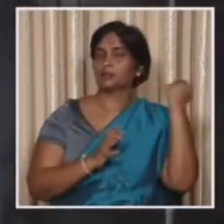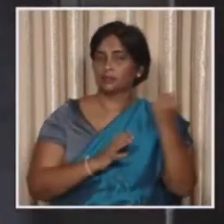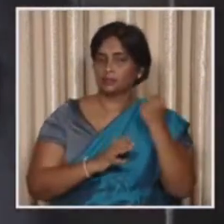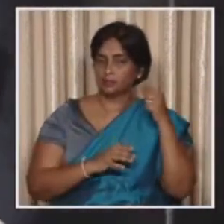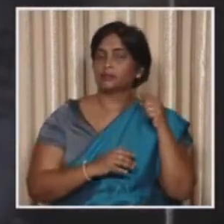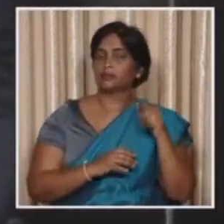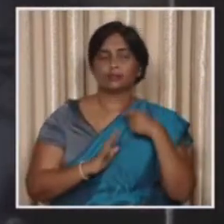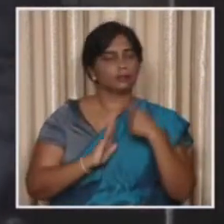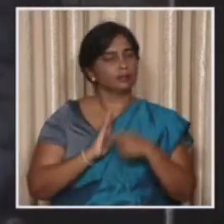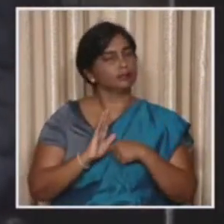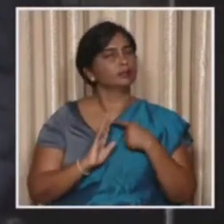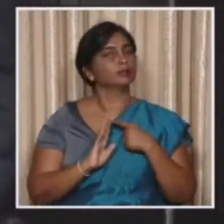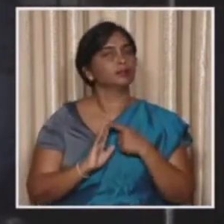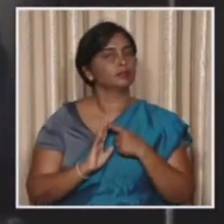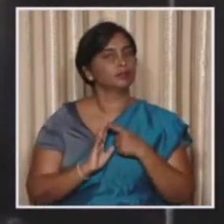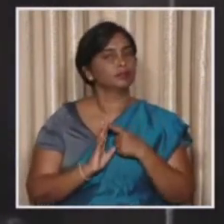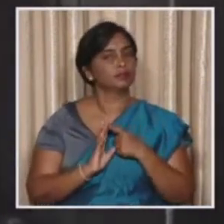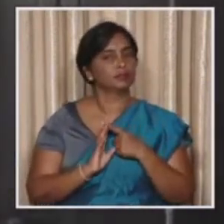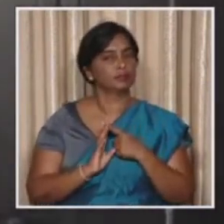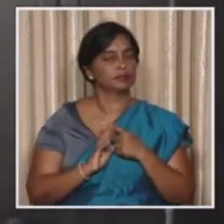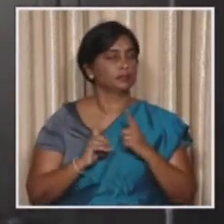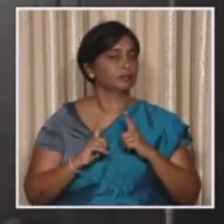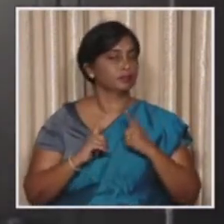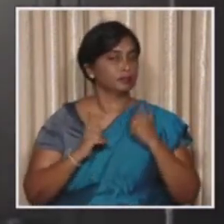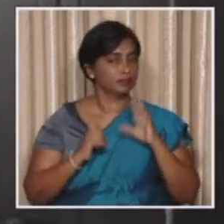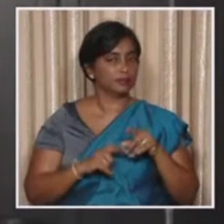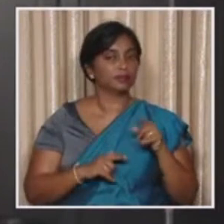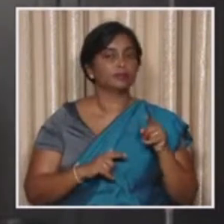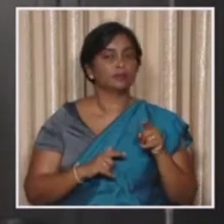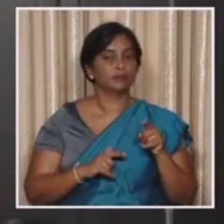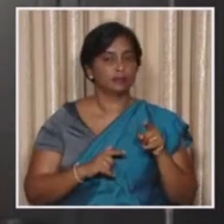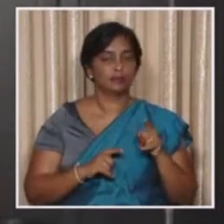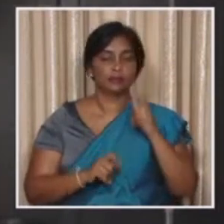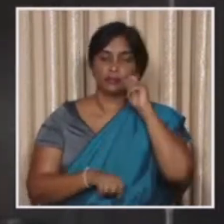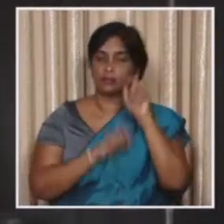நாட்டிலேயே இருக்கக்கூடிய மொத்த மக்களினதும்